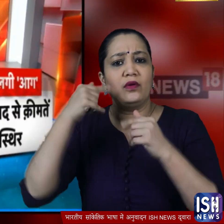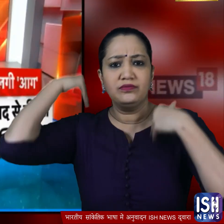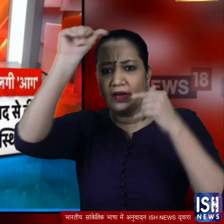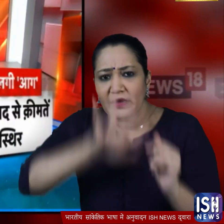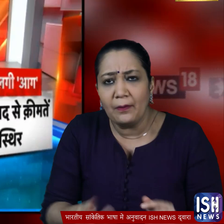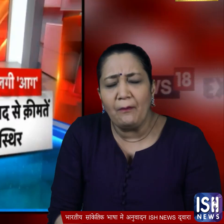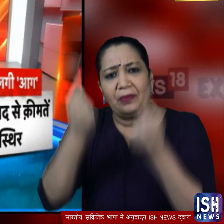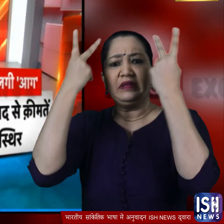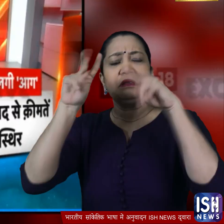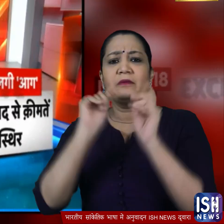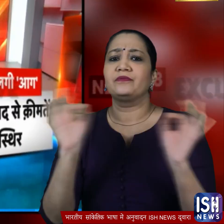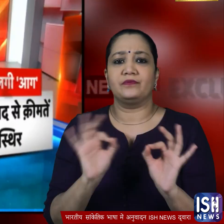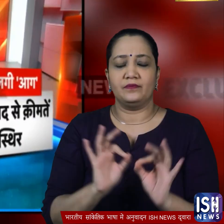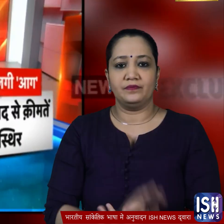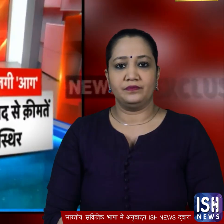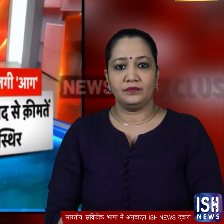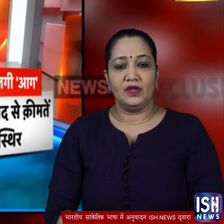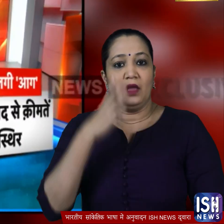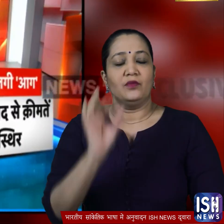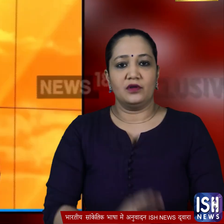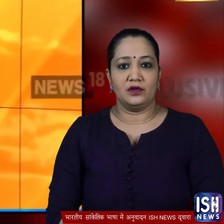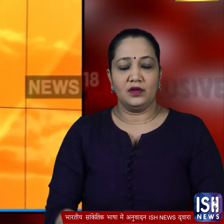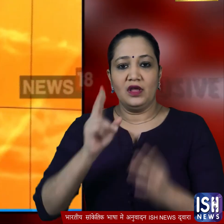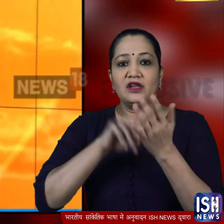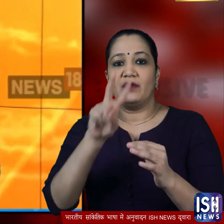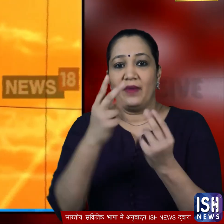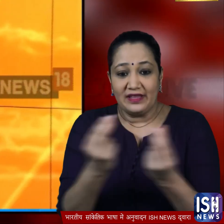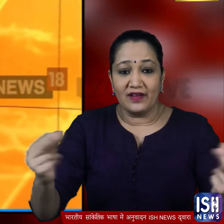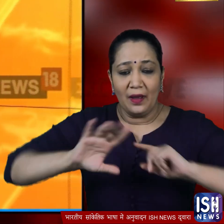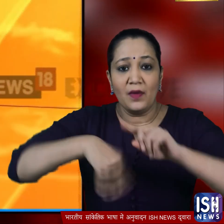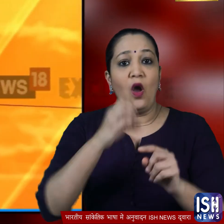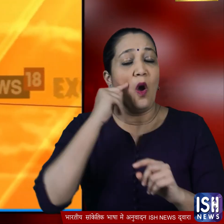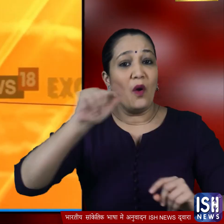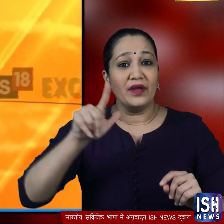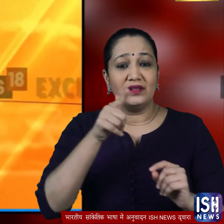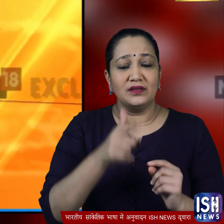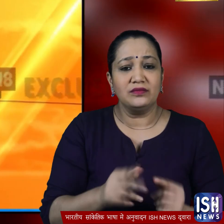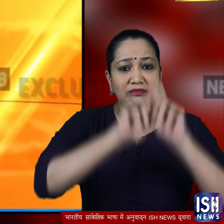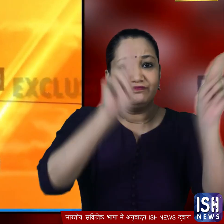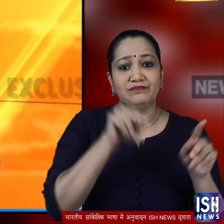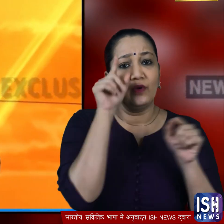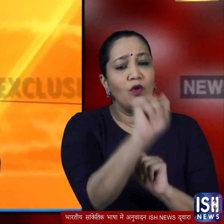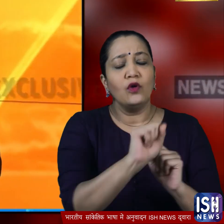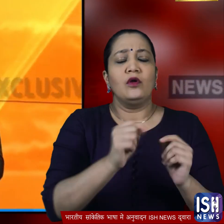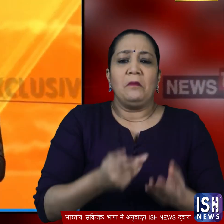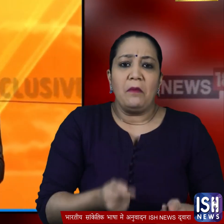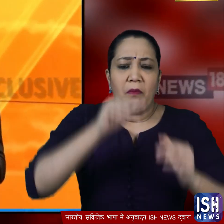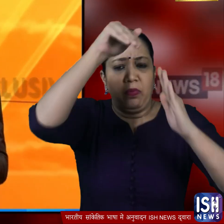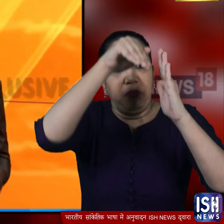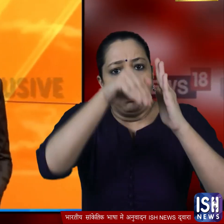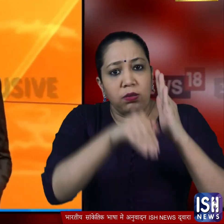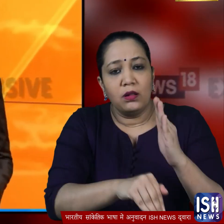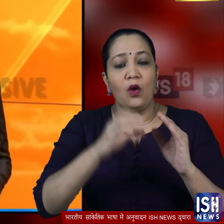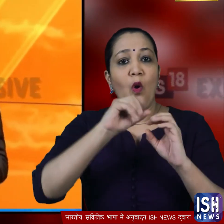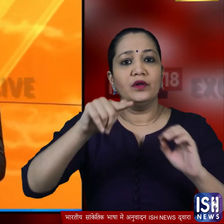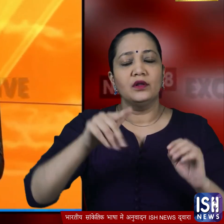में पूरे देश में कोई बड़ा बदलाव नहीं हुआ है। सौभाग्य की बात है कि नवंबर में दिवाली के बाद कच्चे तेल की कीमतें अंतर्राष्ट्रीय बाजार में तेजी से